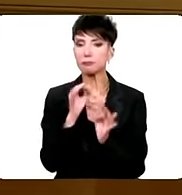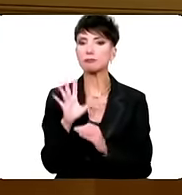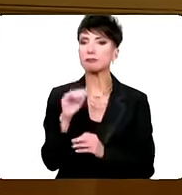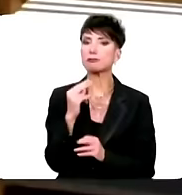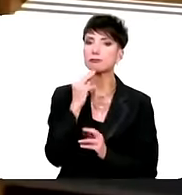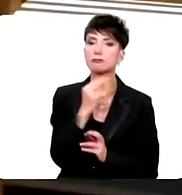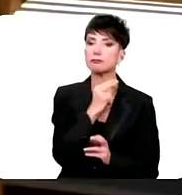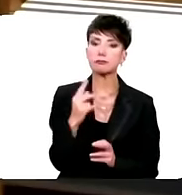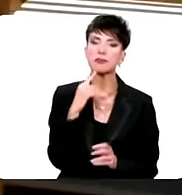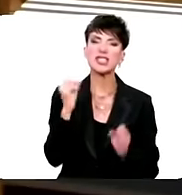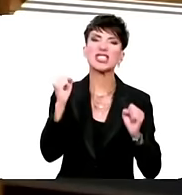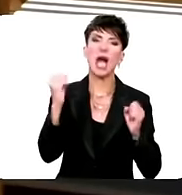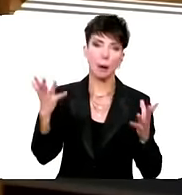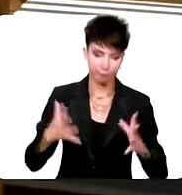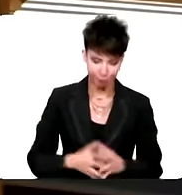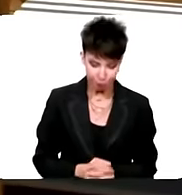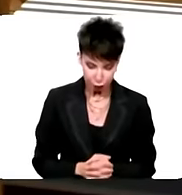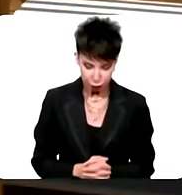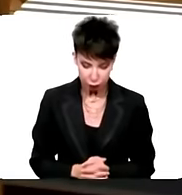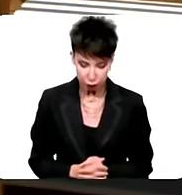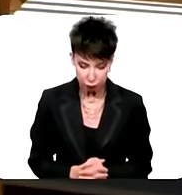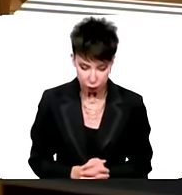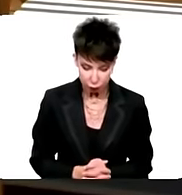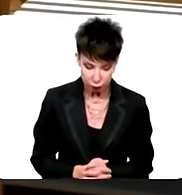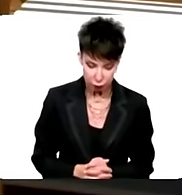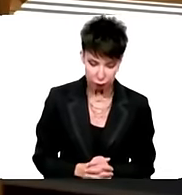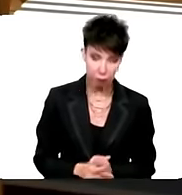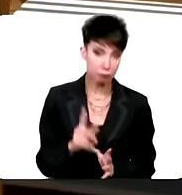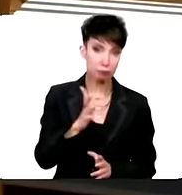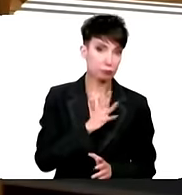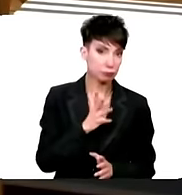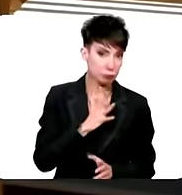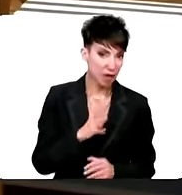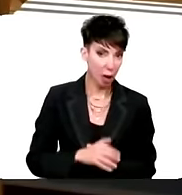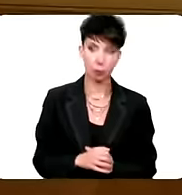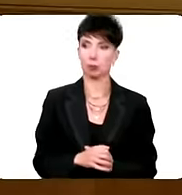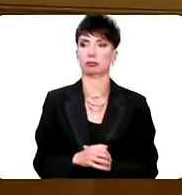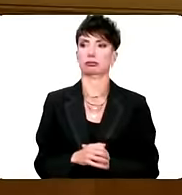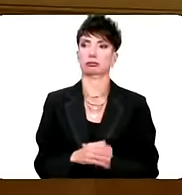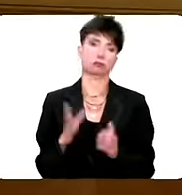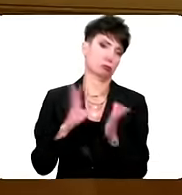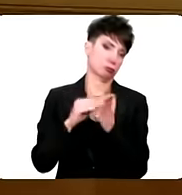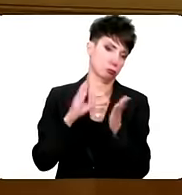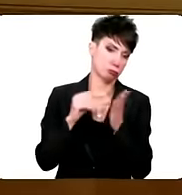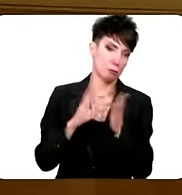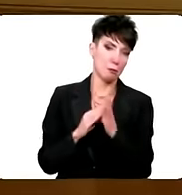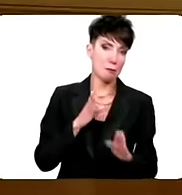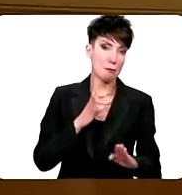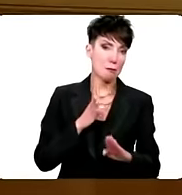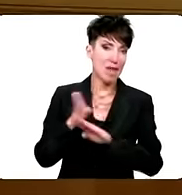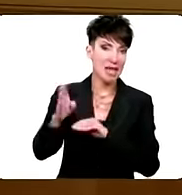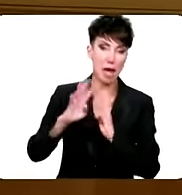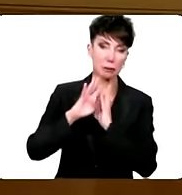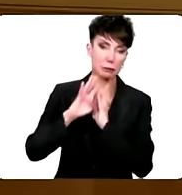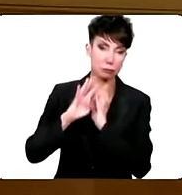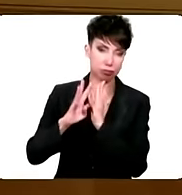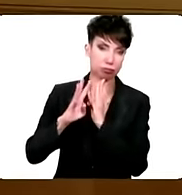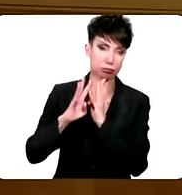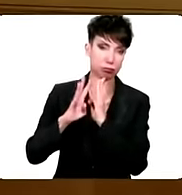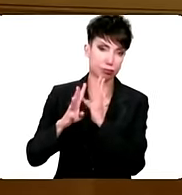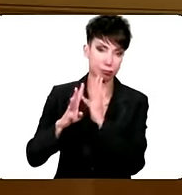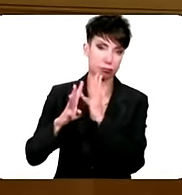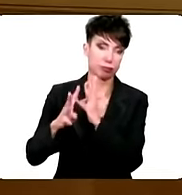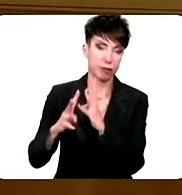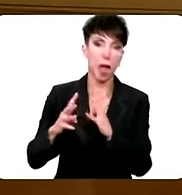της υγείας. Όταν κάποιος ταλαιπωρείται 6 ώρες τα επίγοντα περιστατικά και πρέπει να επιταχύνουμε την αντιμετώπιση